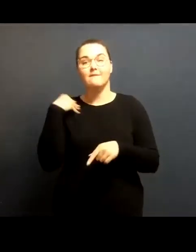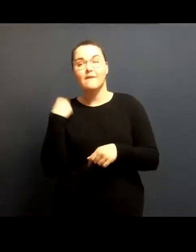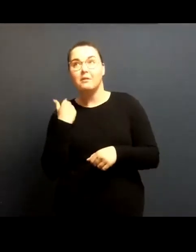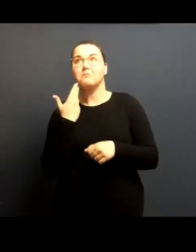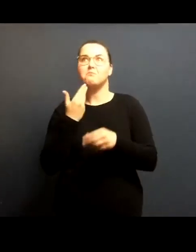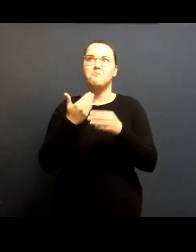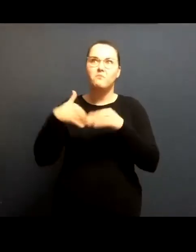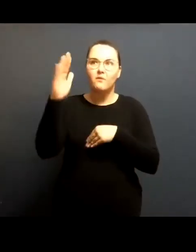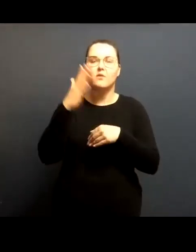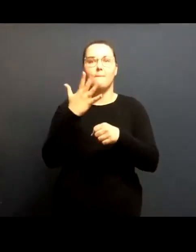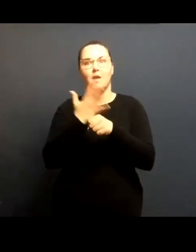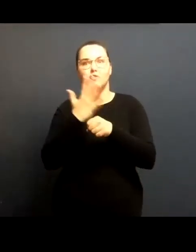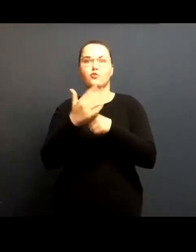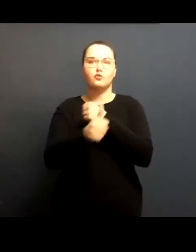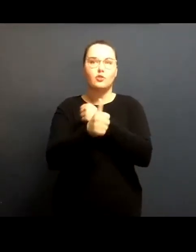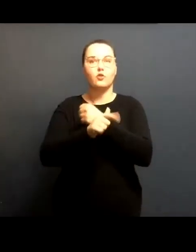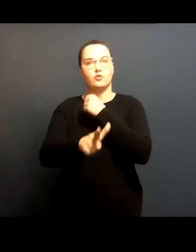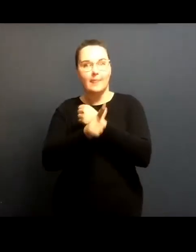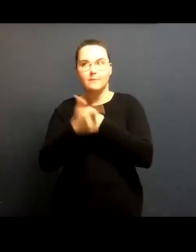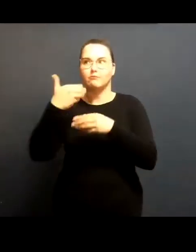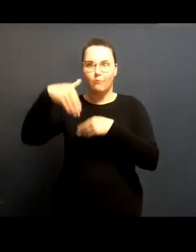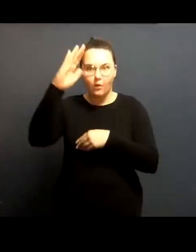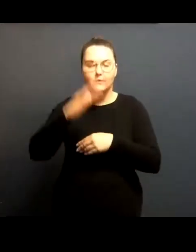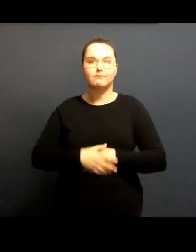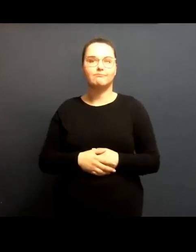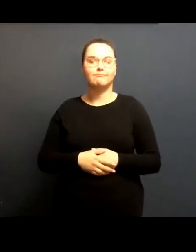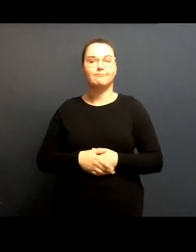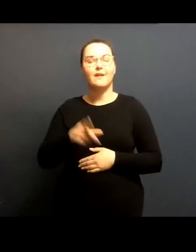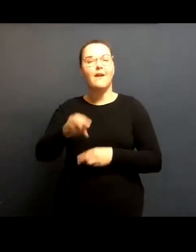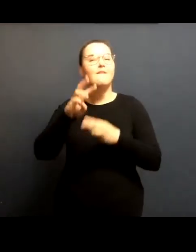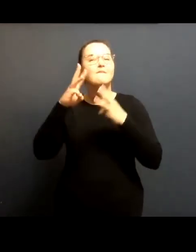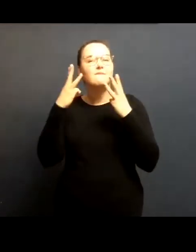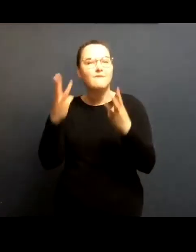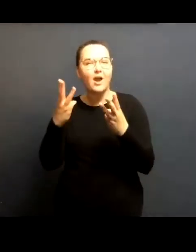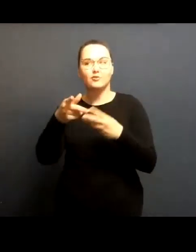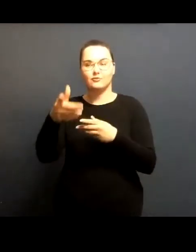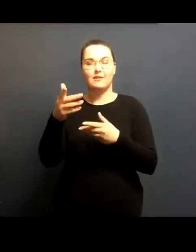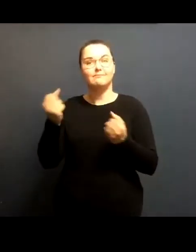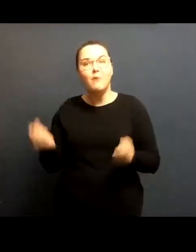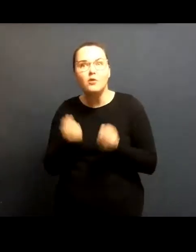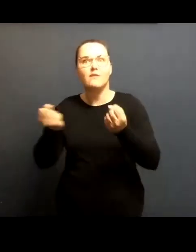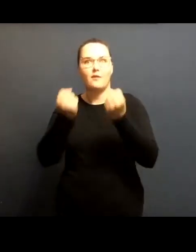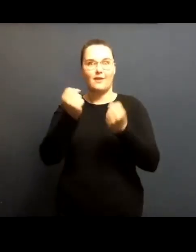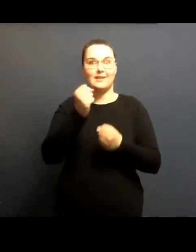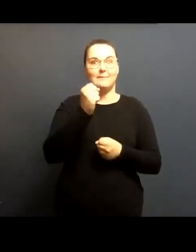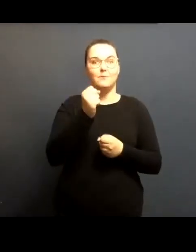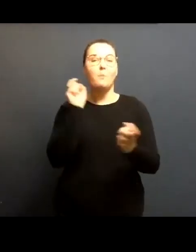70, zachęcanie, jest takie pojęcie jak Anti-Aging Formula, czyli coś, co